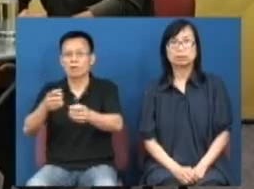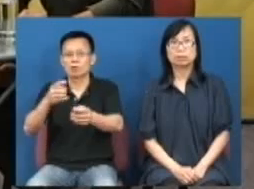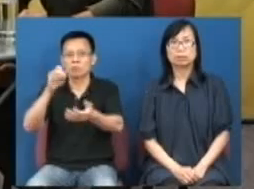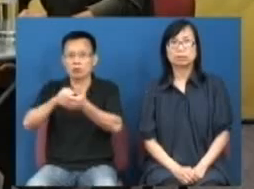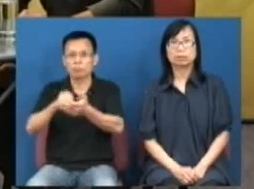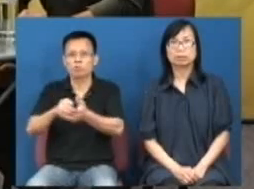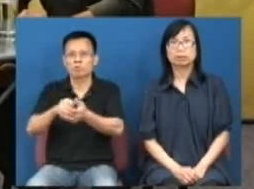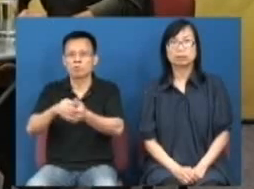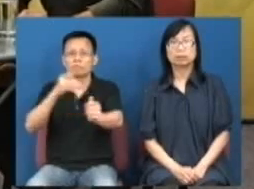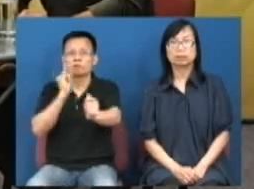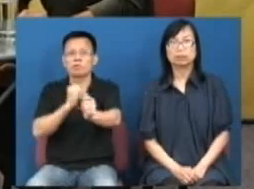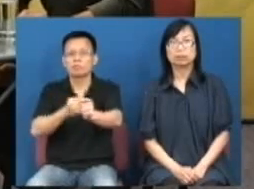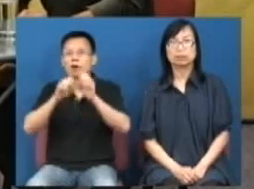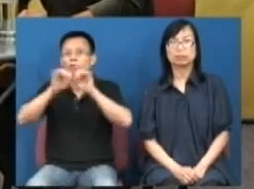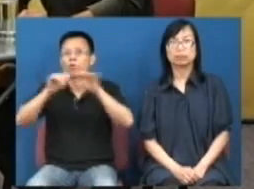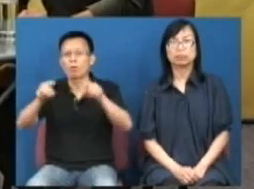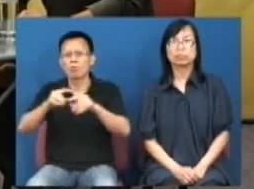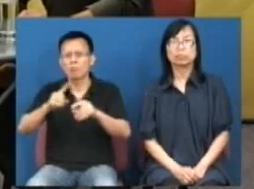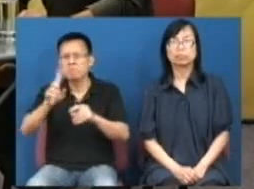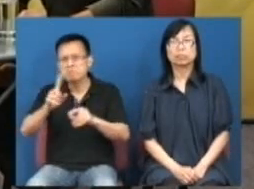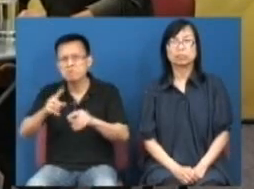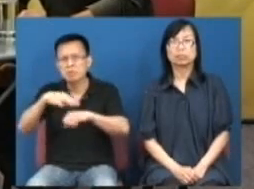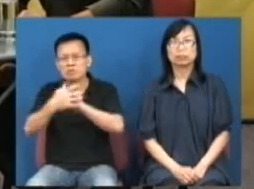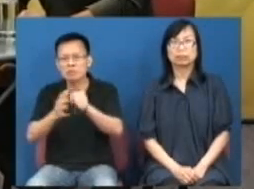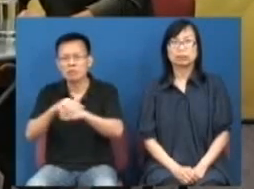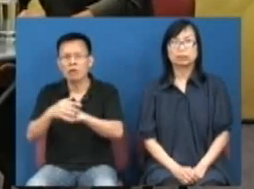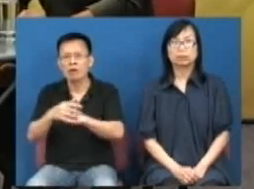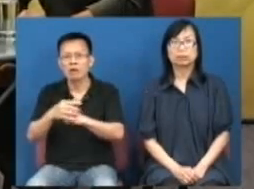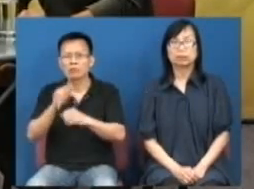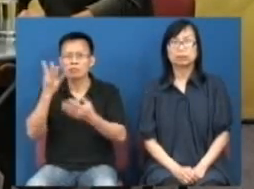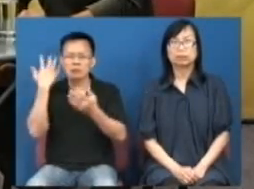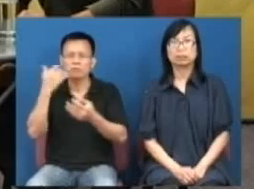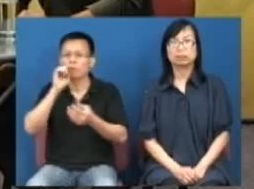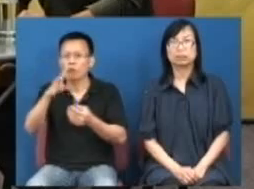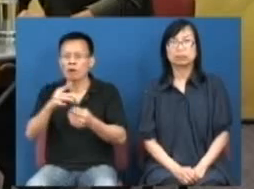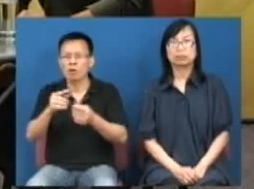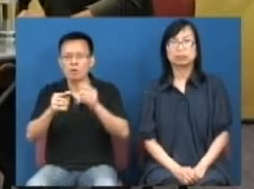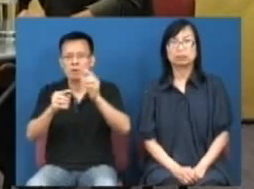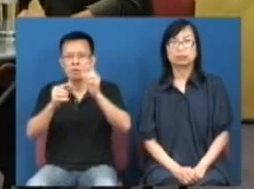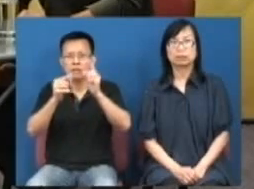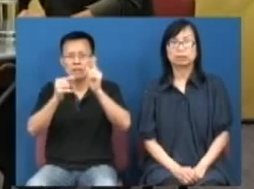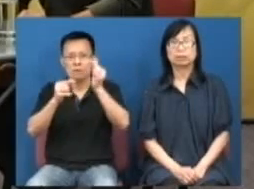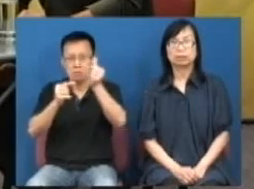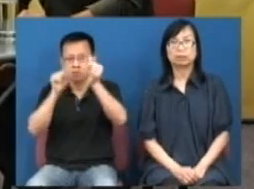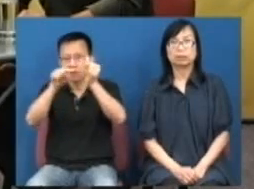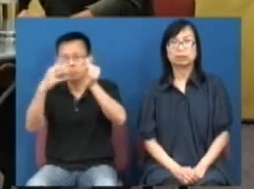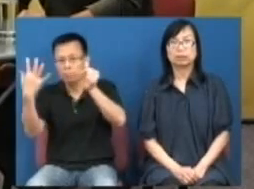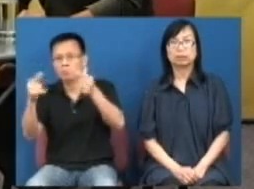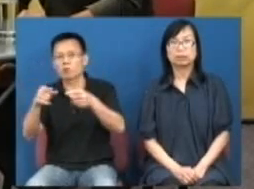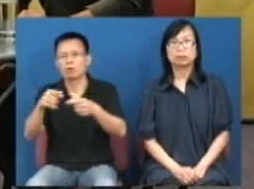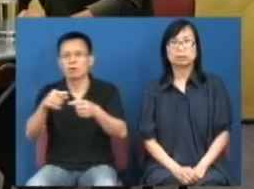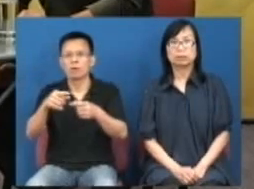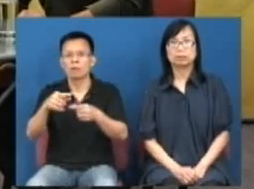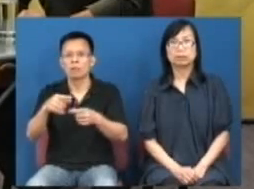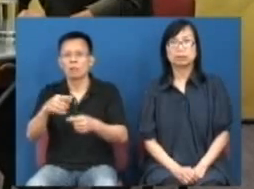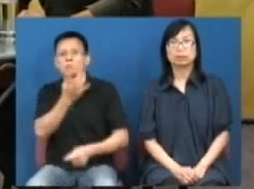廣播。喂，大佬，呢個咩世界嚟嘅？嗱，頭先講10.5嗰度啊，佢就話完全佢唔會理會到我哋人台、我哋